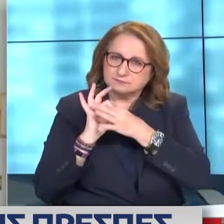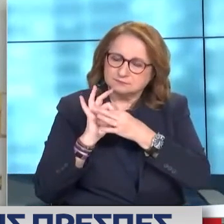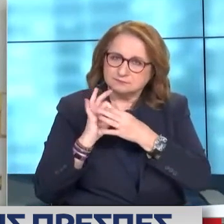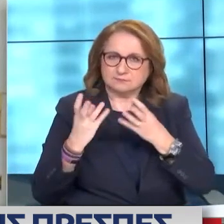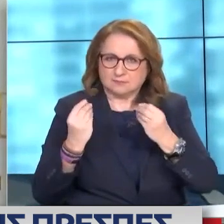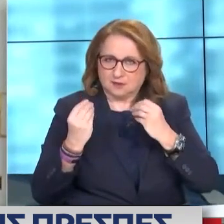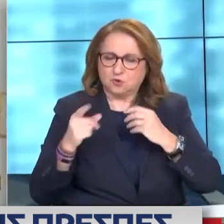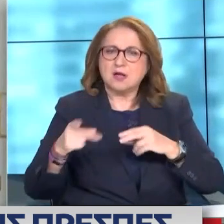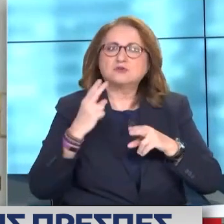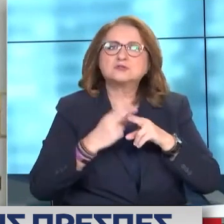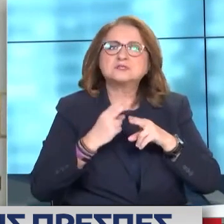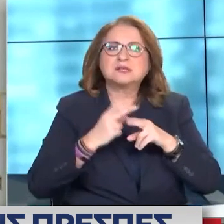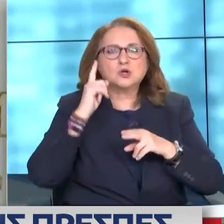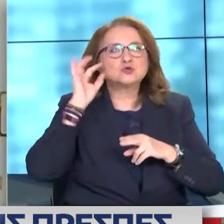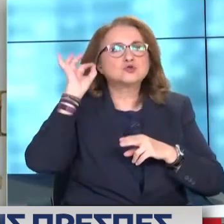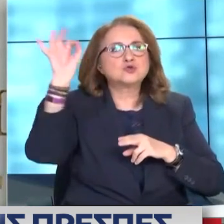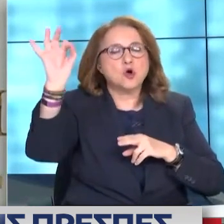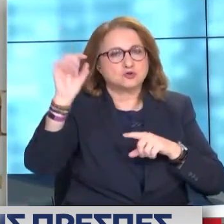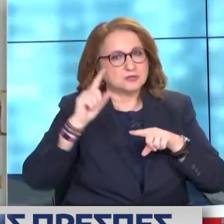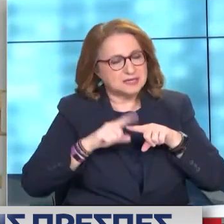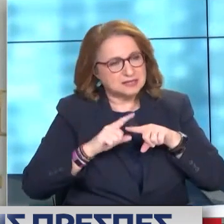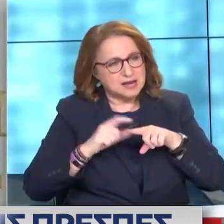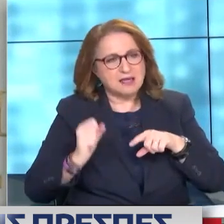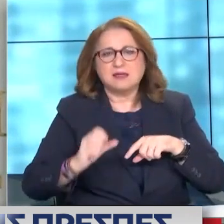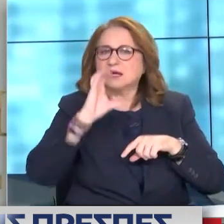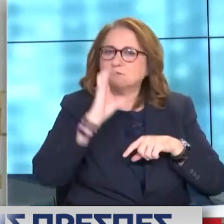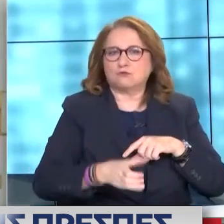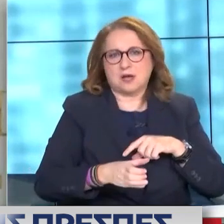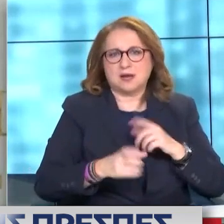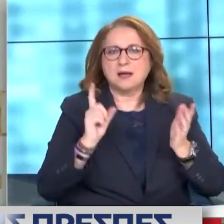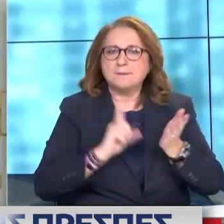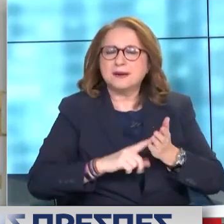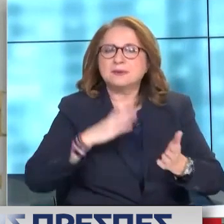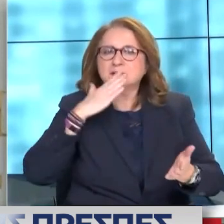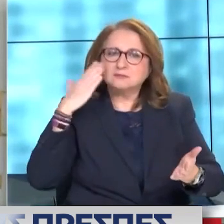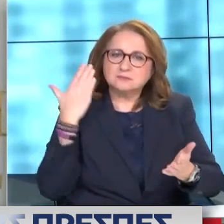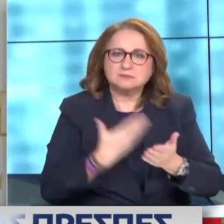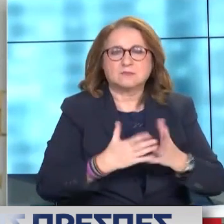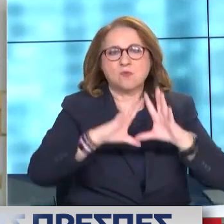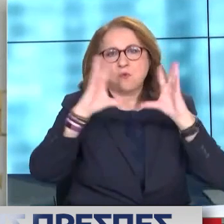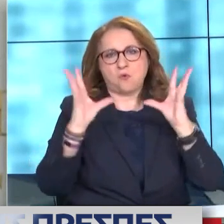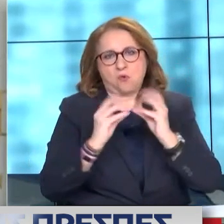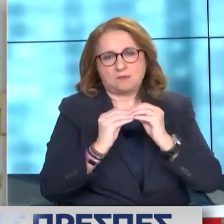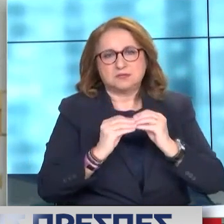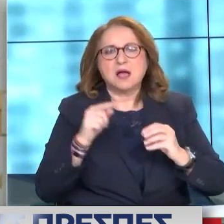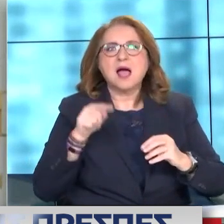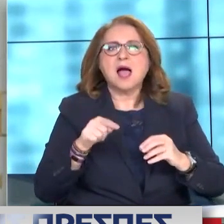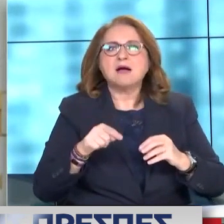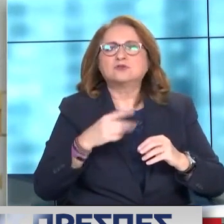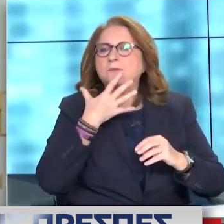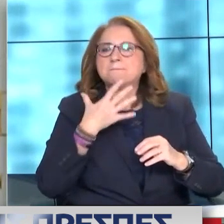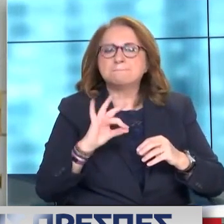Πέτκοφ. Παρέλειψαν ωστόσο να μας πληροφορήσουν με τι αισθήματα έγινε δεκτή η σύσταση του Κυριάκου Μητσοτάκη στην βουλγαρική πλευρά να άρει